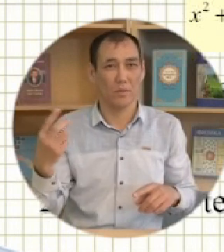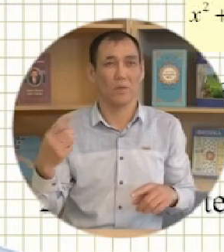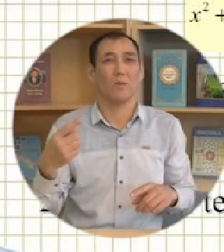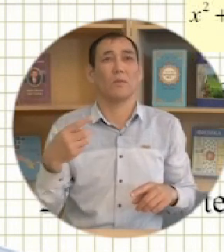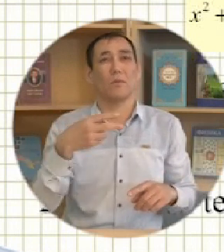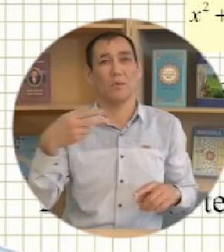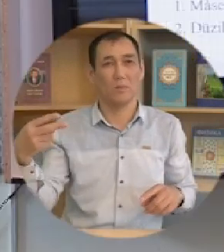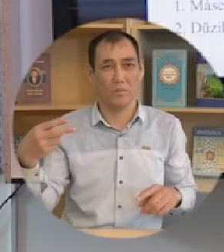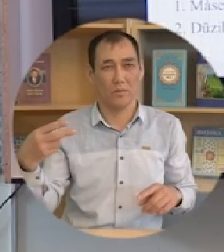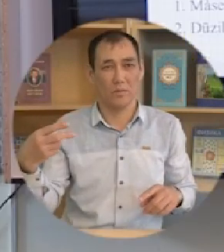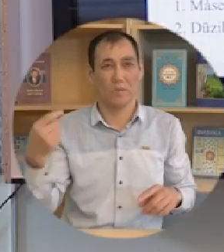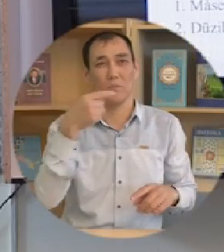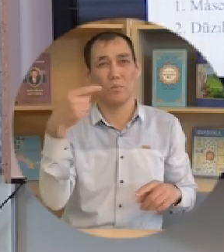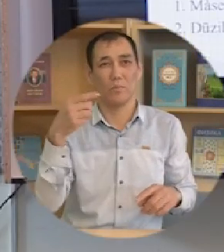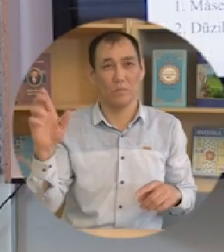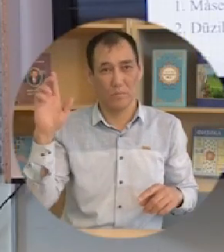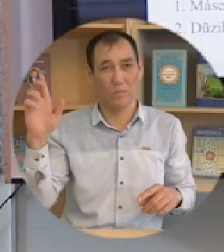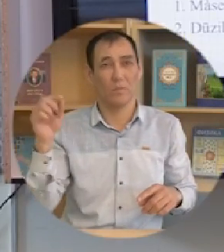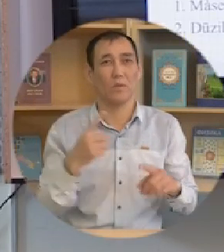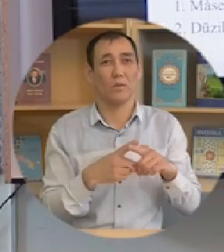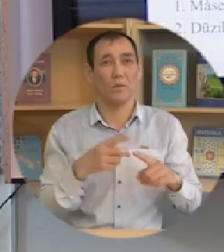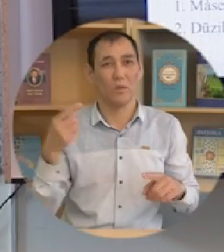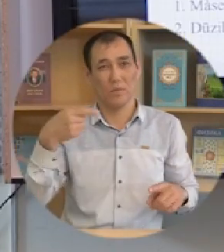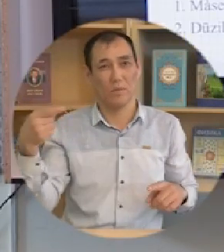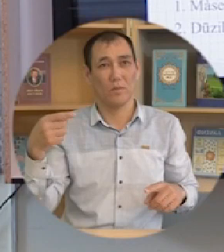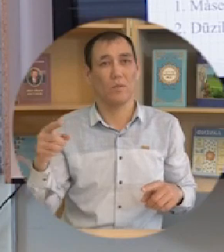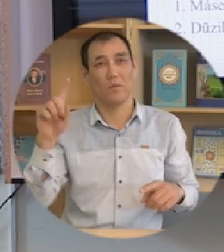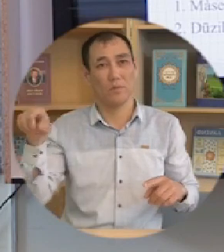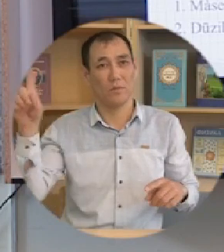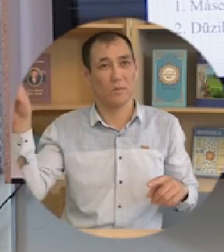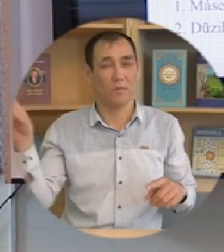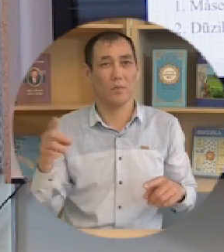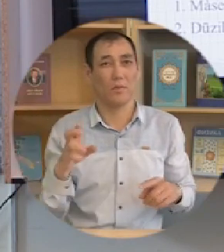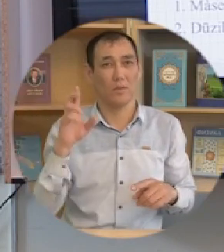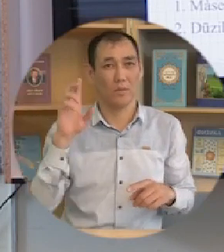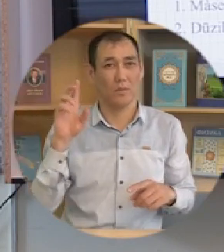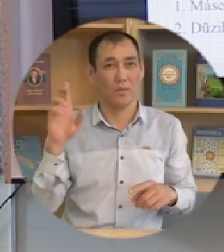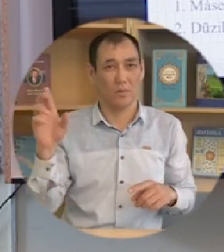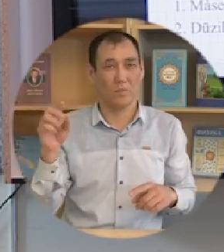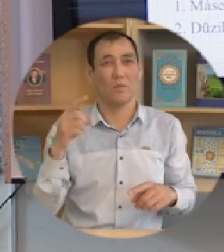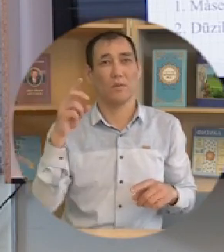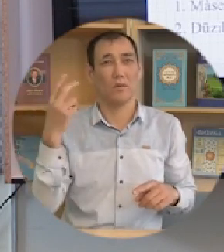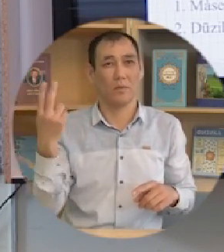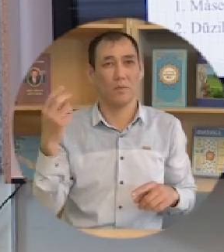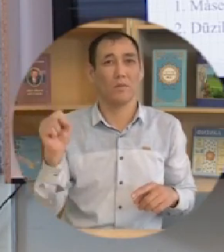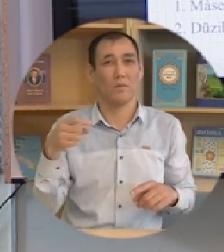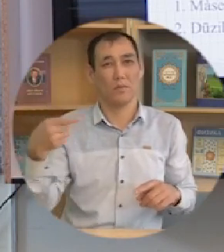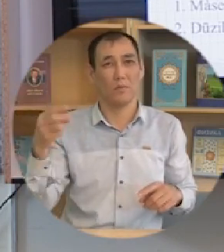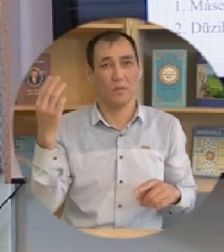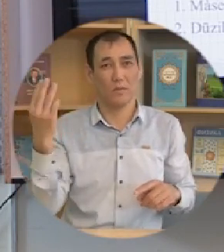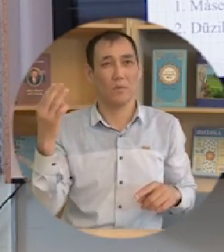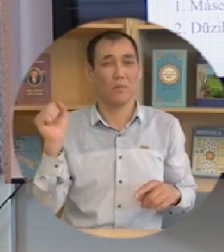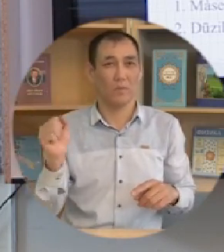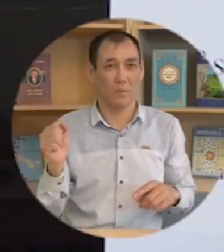Х1 һәм 2-ні табуымыз үшін минус В қосу алу корен астында В квадрат минус